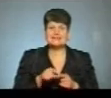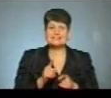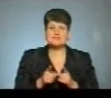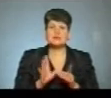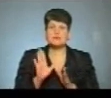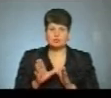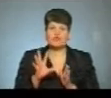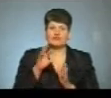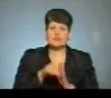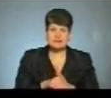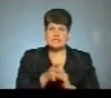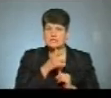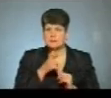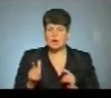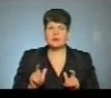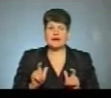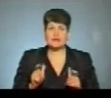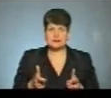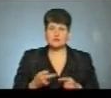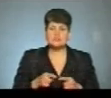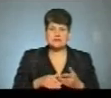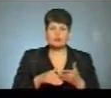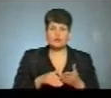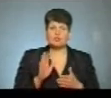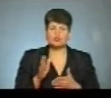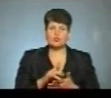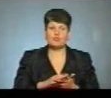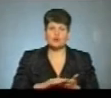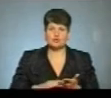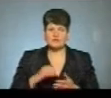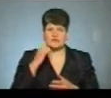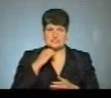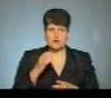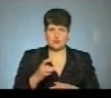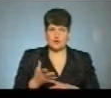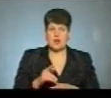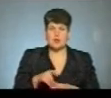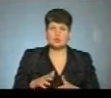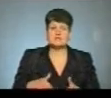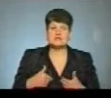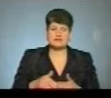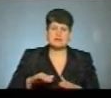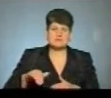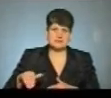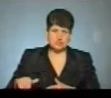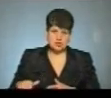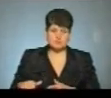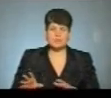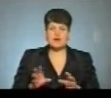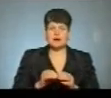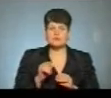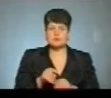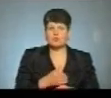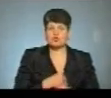і також на період карантину ці допомоги будуть продовжені в старому розмірі, а люди звернуться пізніше вже. Разом з тим, хочу